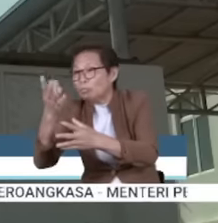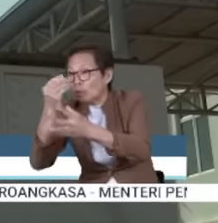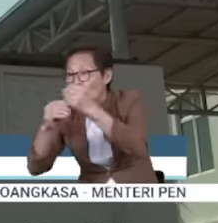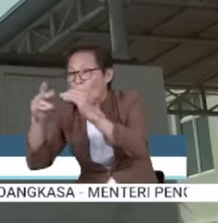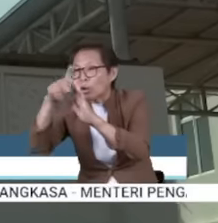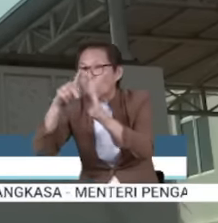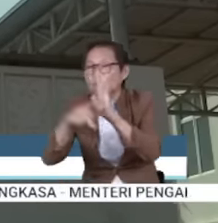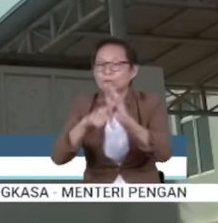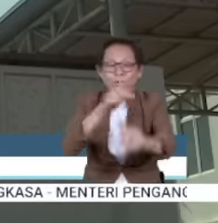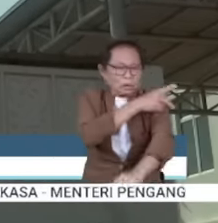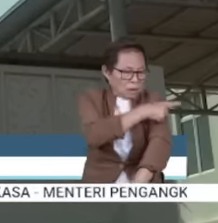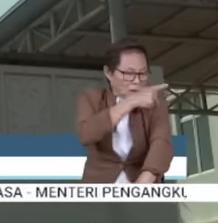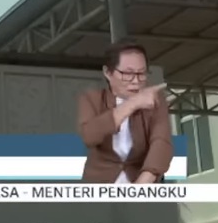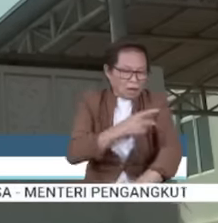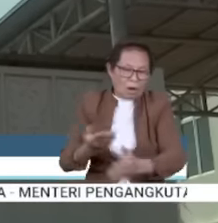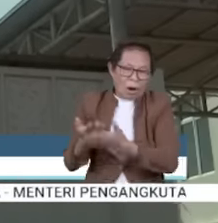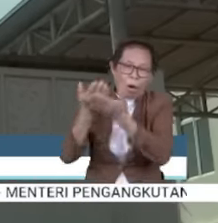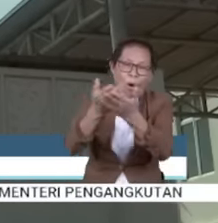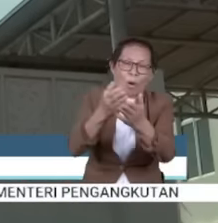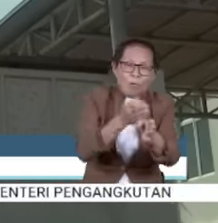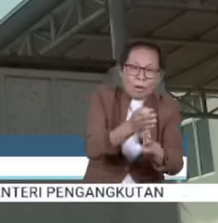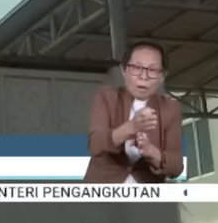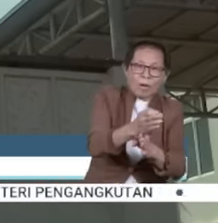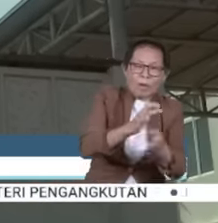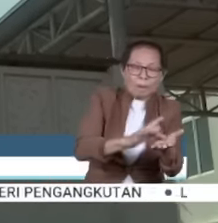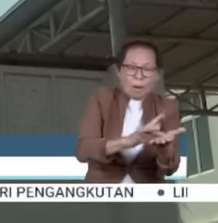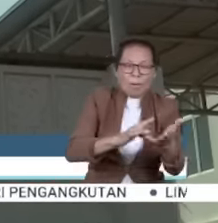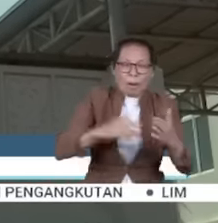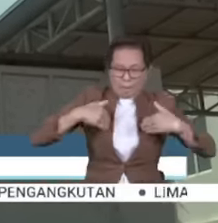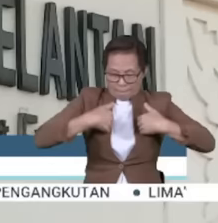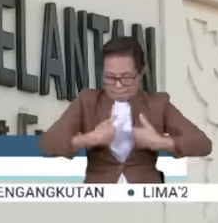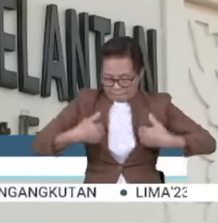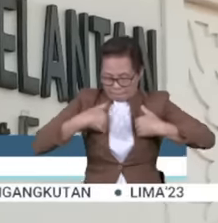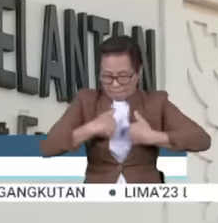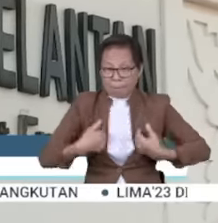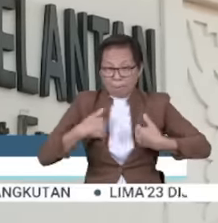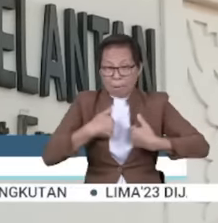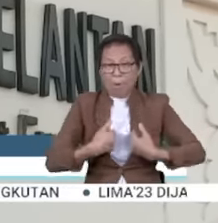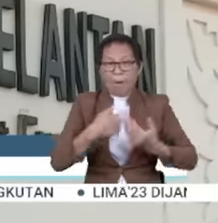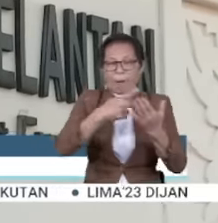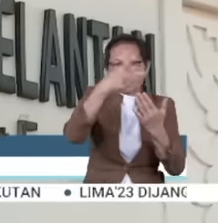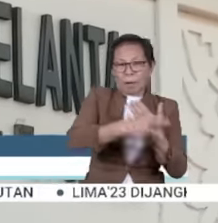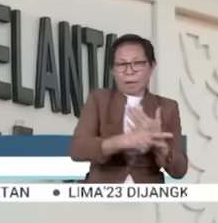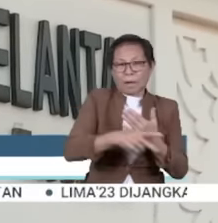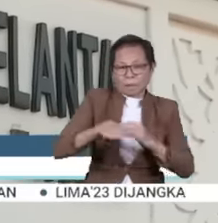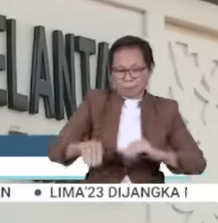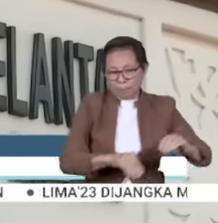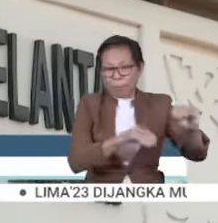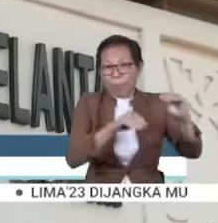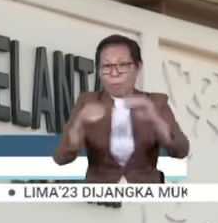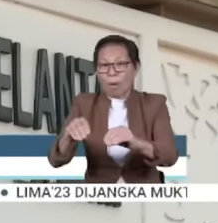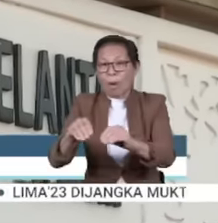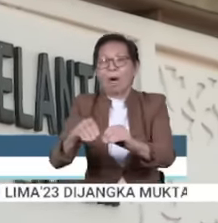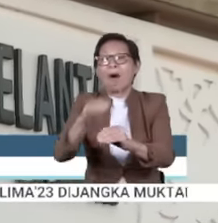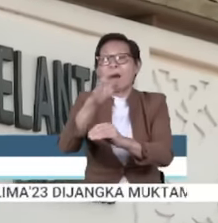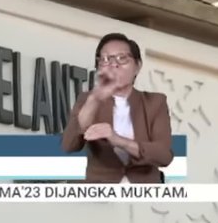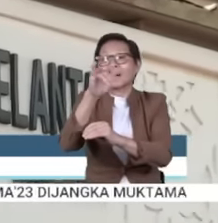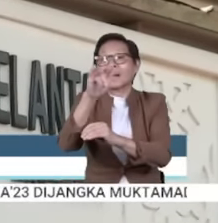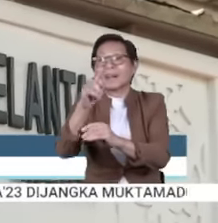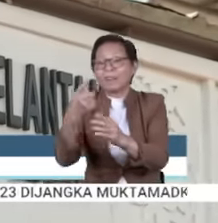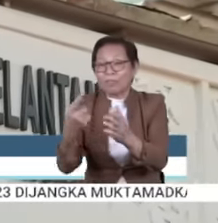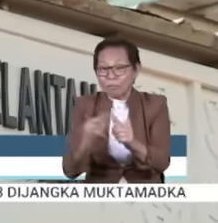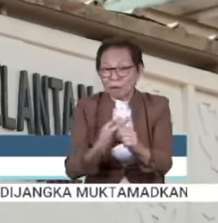kursus clinicle yang ditawarkan di fakulti perubahan federina Ia merupakan program mobilitas kredit pertama yang